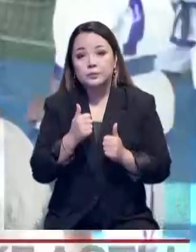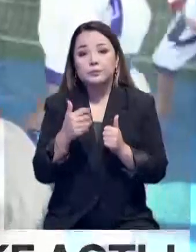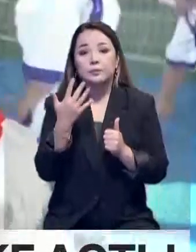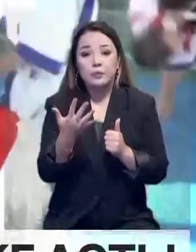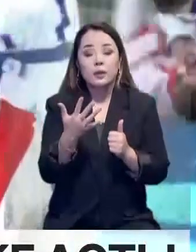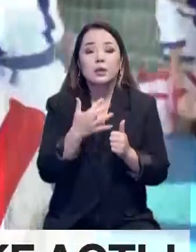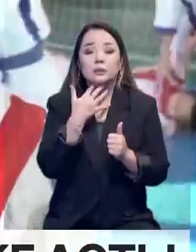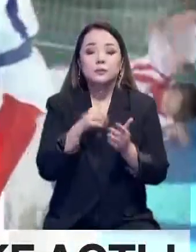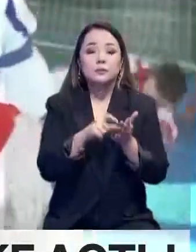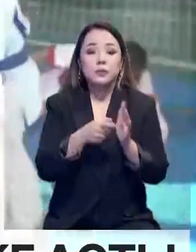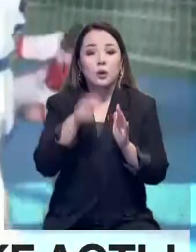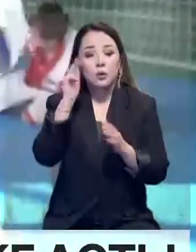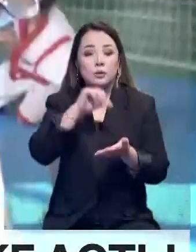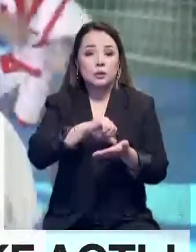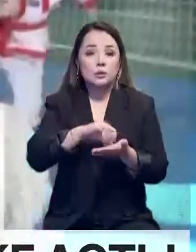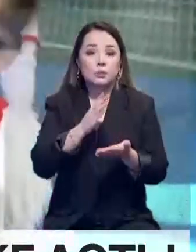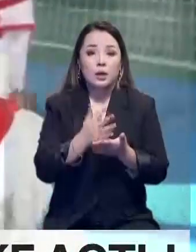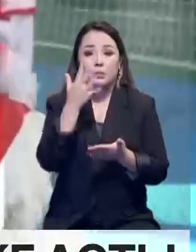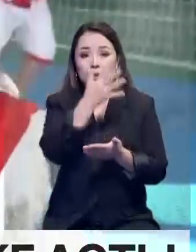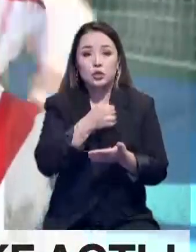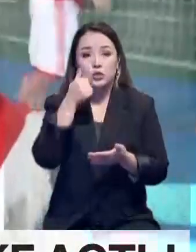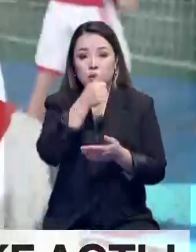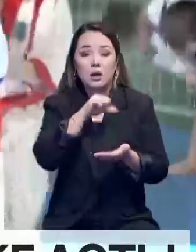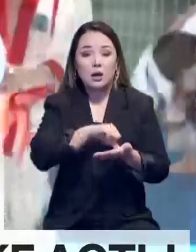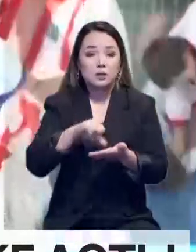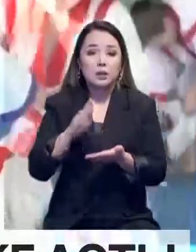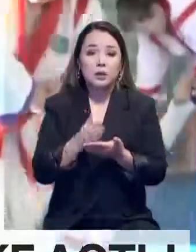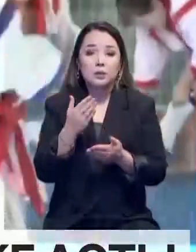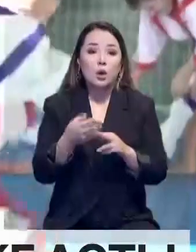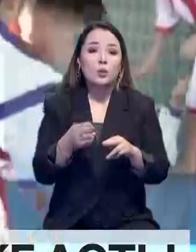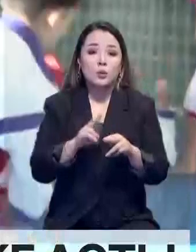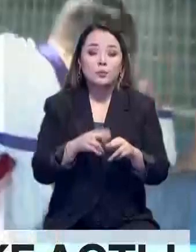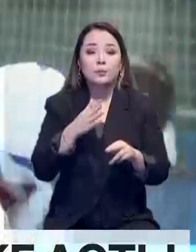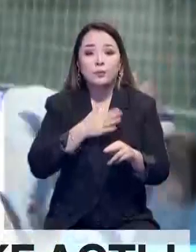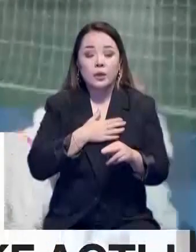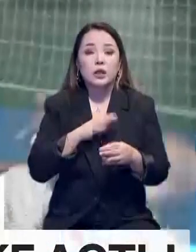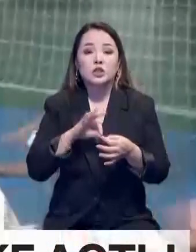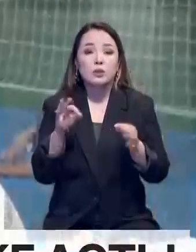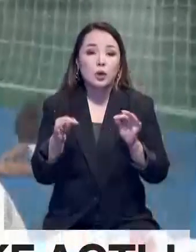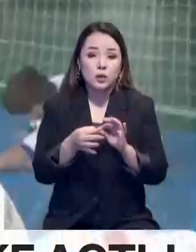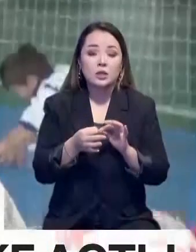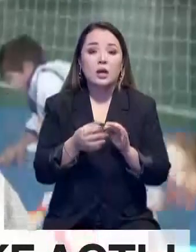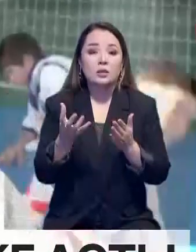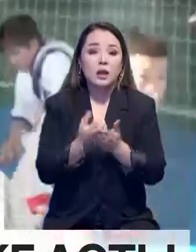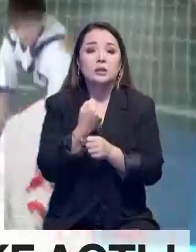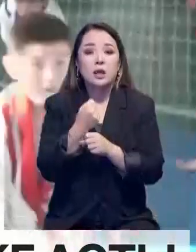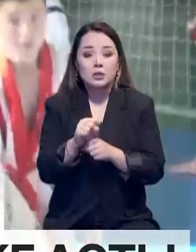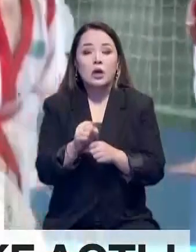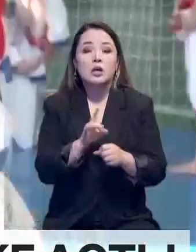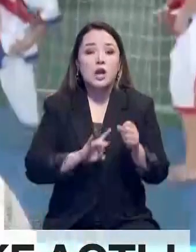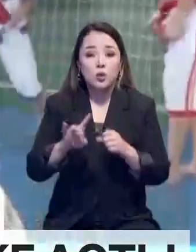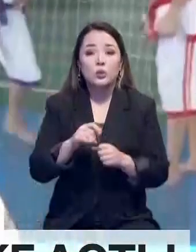5 сыныптан баса қатысып жүрмін. 5 жыл болды қатысып жүргеніме. Мен облыс чемпионаттарын жеңдім,